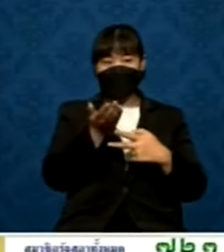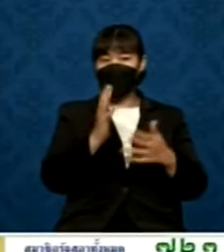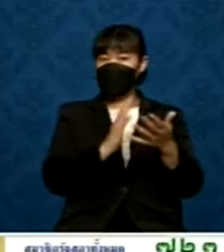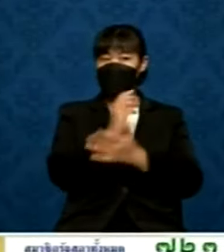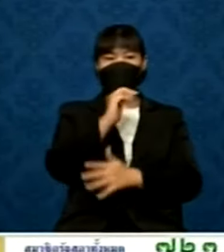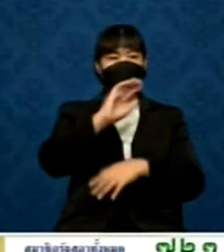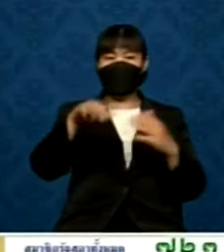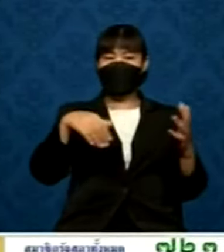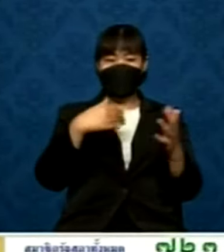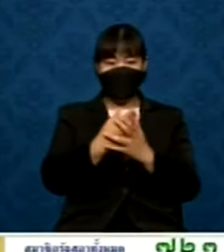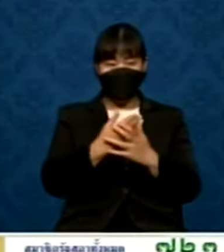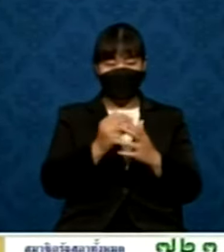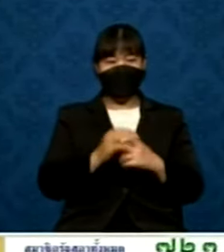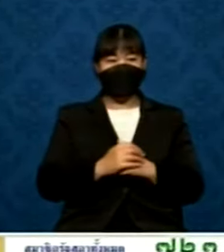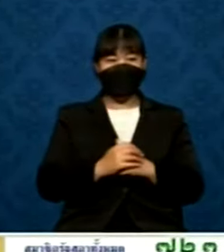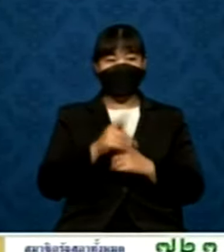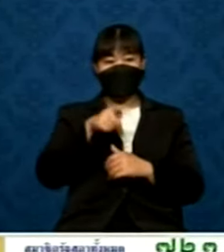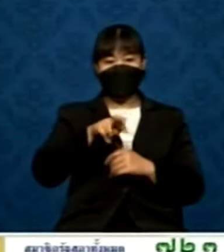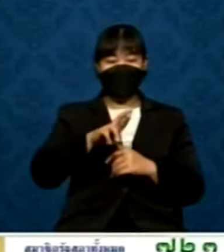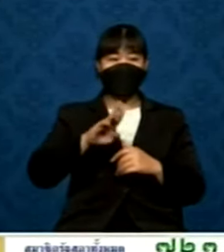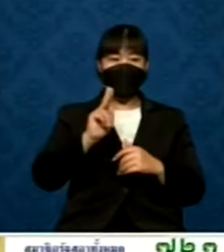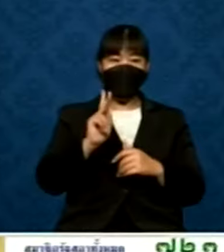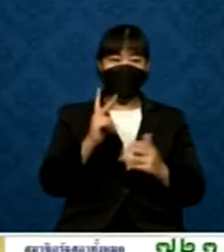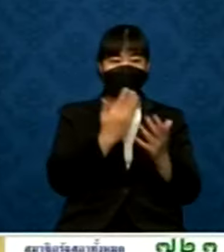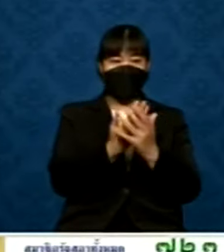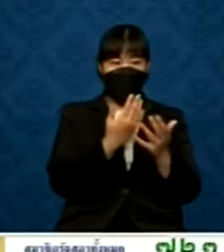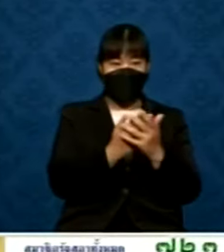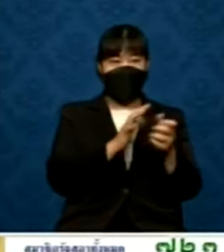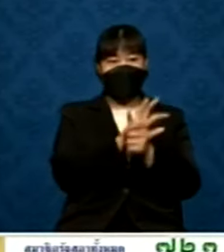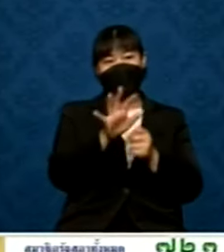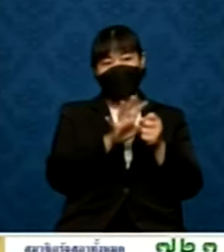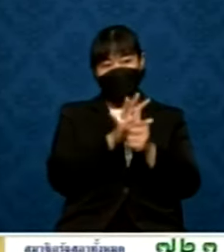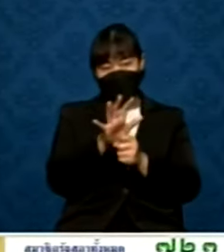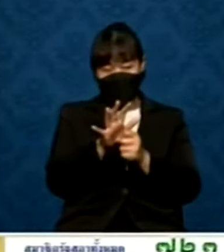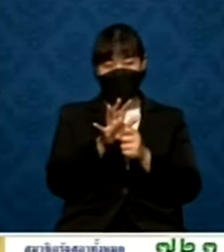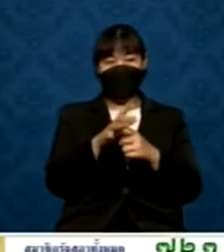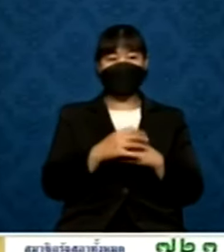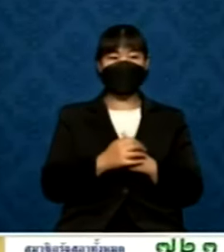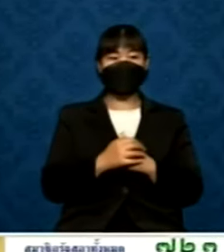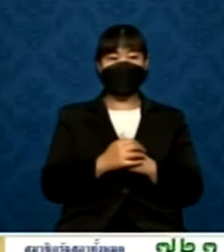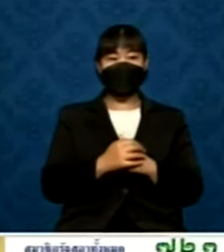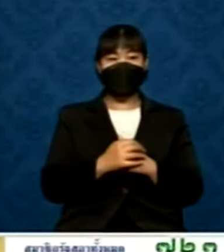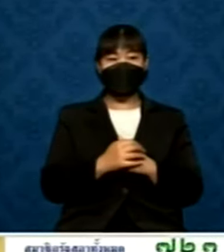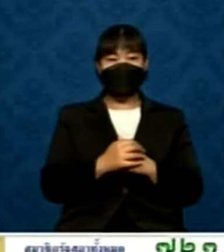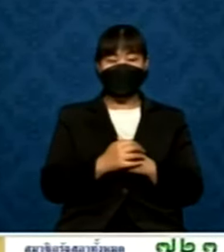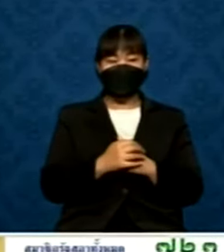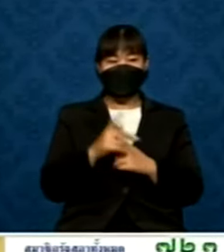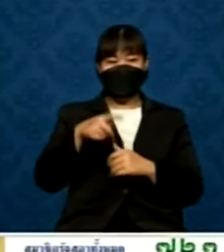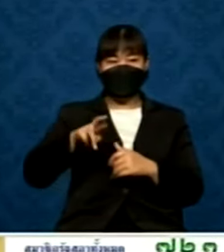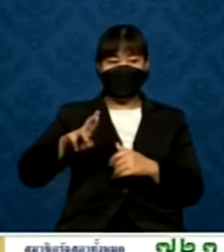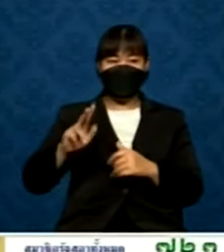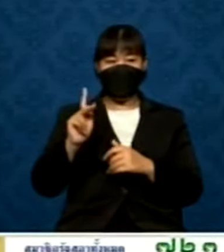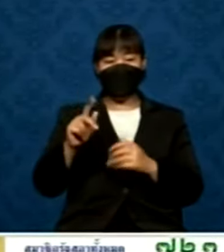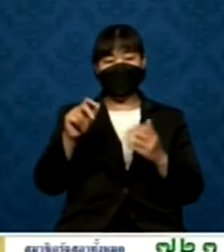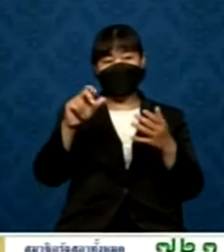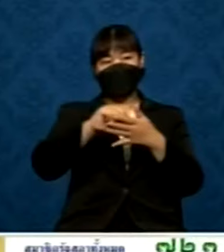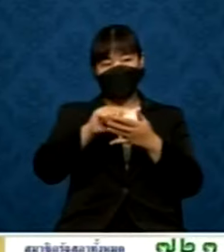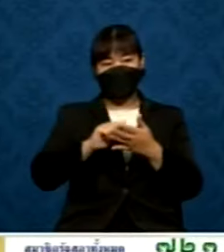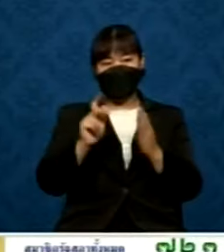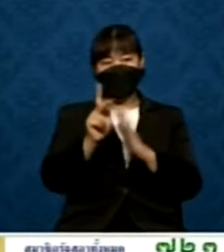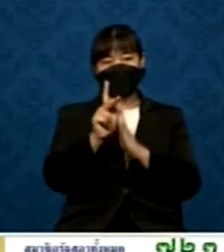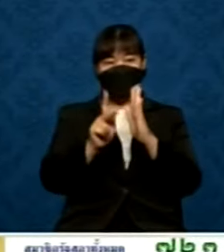มค้นมาเนี่ยไม่ว่าจะเป็นพระราชกำหนดกู้เงินโควิดปี63ปี64พระราชกำหนดแก้ประมวลกฎหมายแพ่งและพาณิชย์